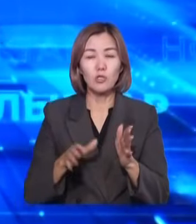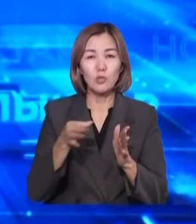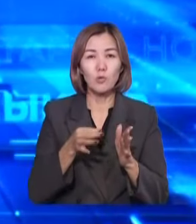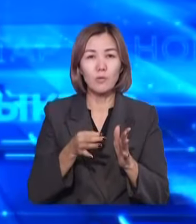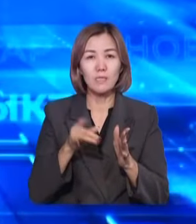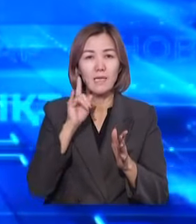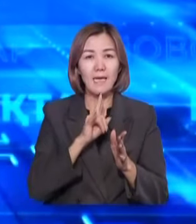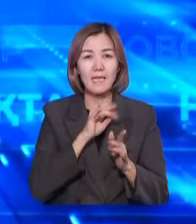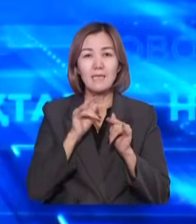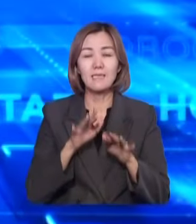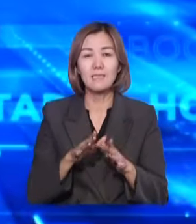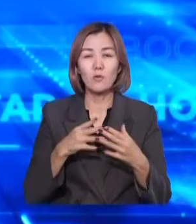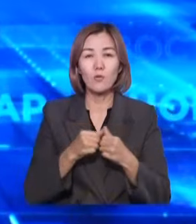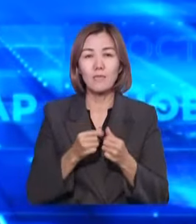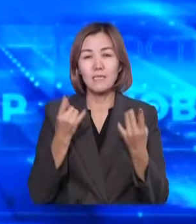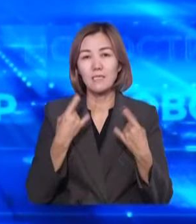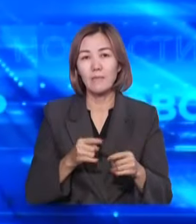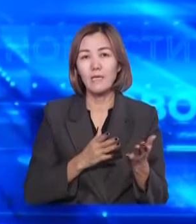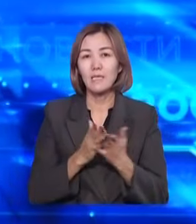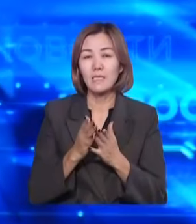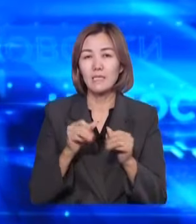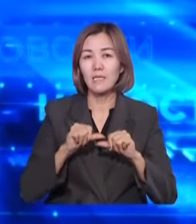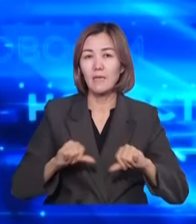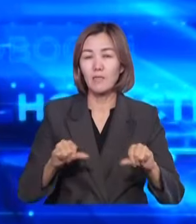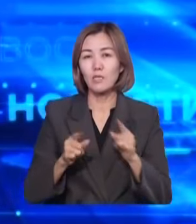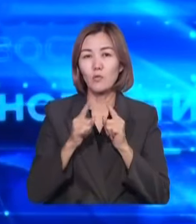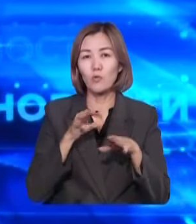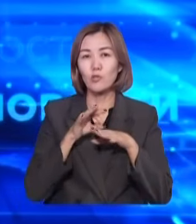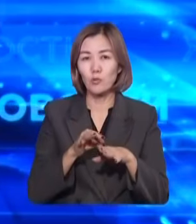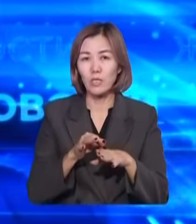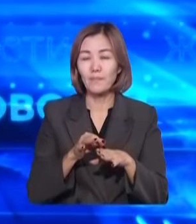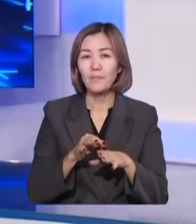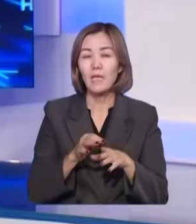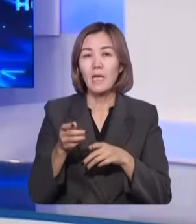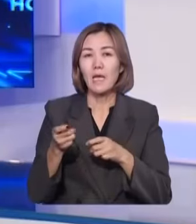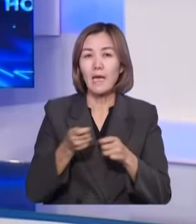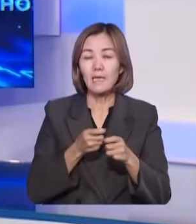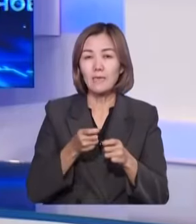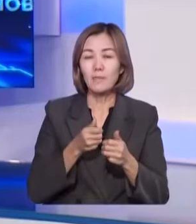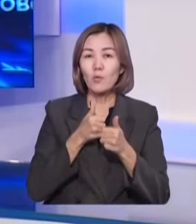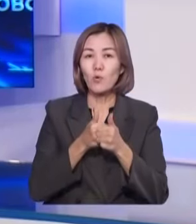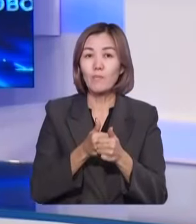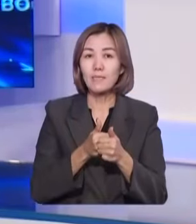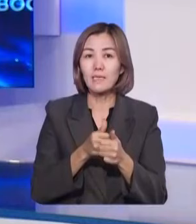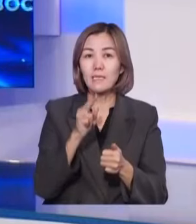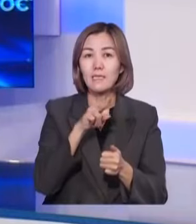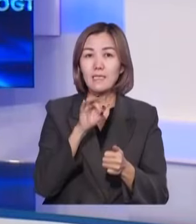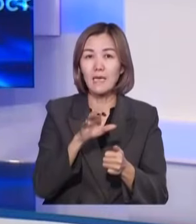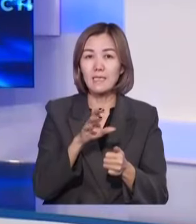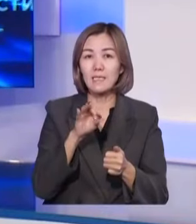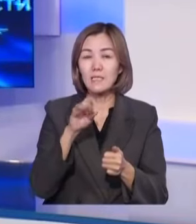жанындағы әйелдер істері және отбасылық демографиялық саясат жөніндегі комиссияның отырысы өтті. Аймақ әкімінің орынбасары